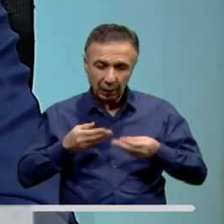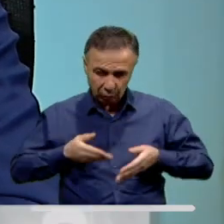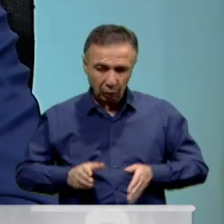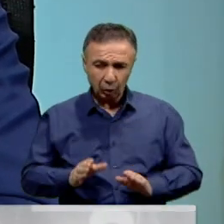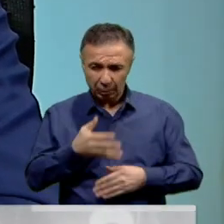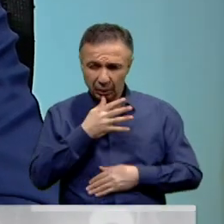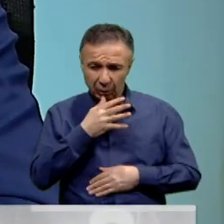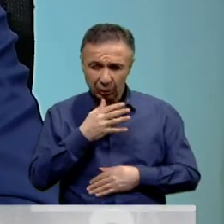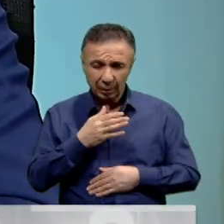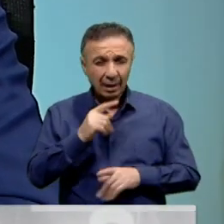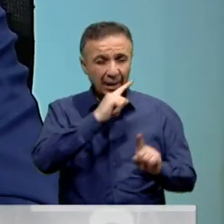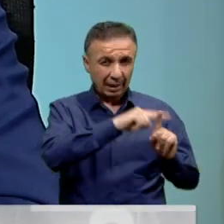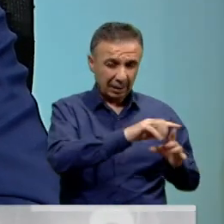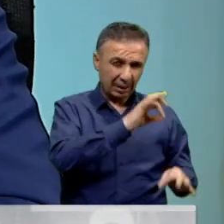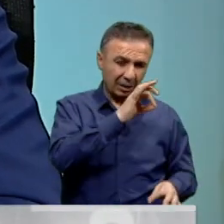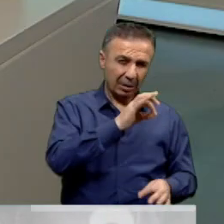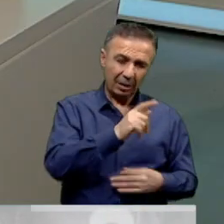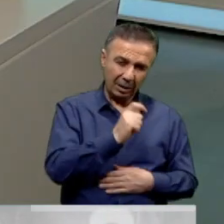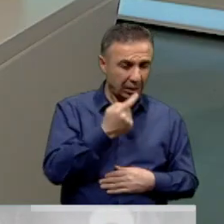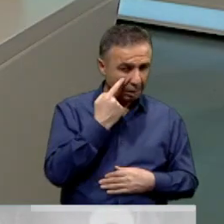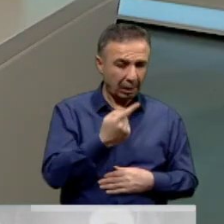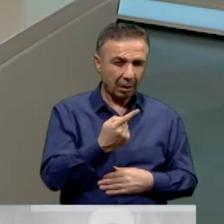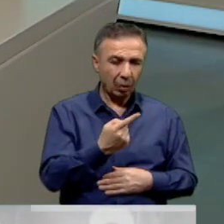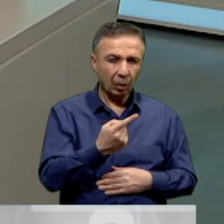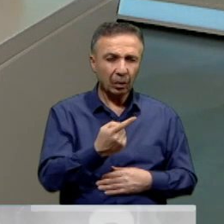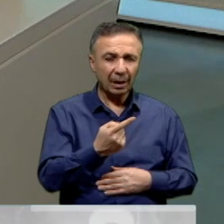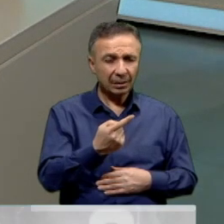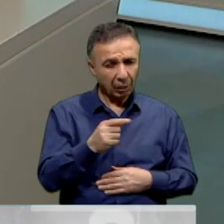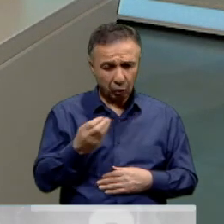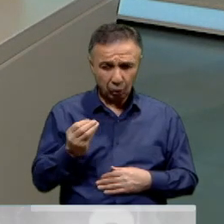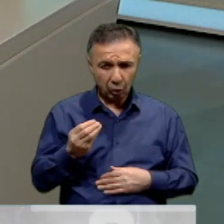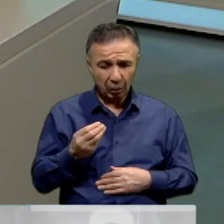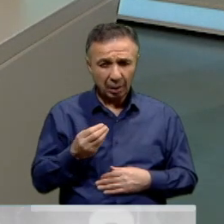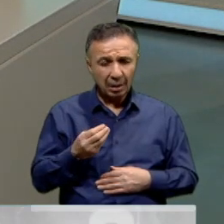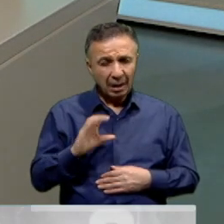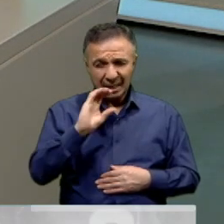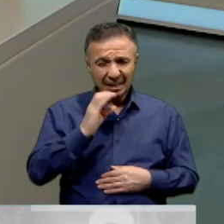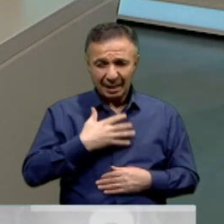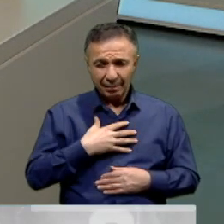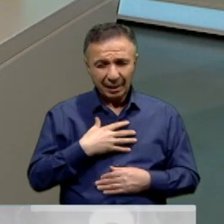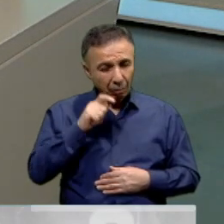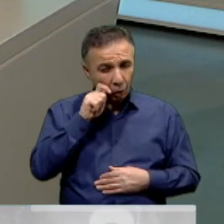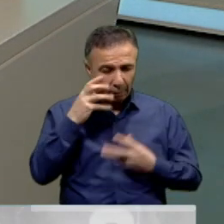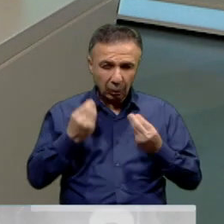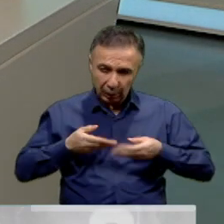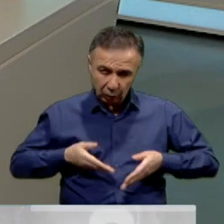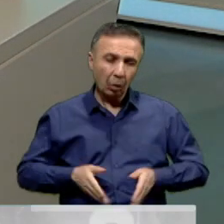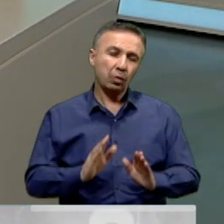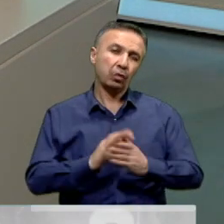hristiyanın aslına baktığımız zaman onun aslında da fıtrattır yani Fıtrat dışı değildir